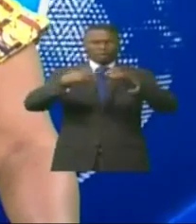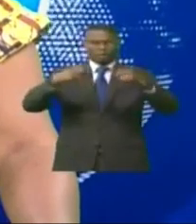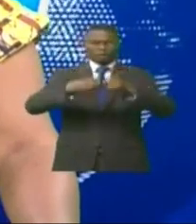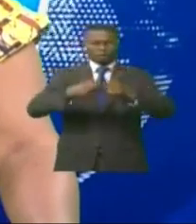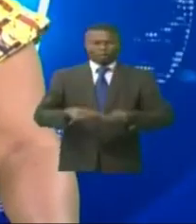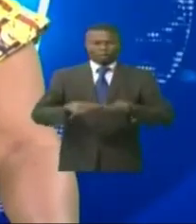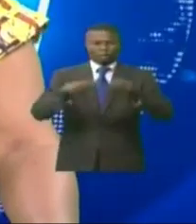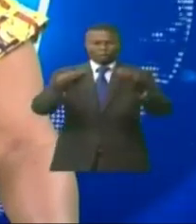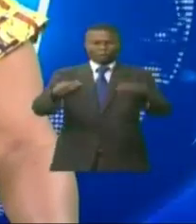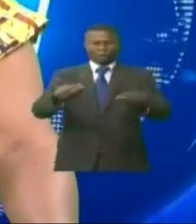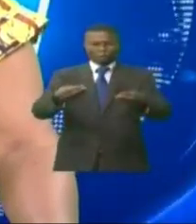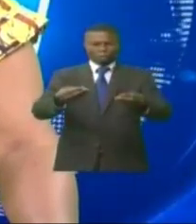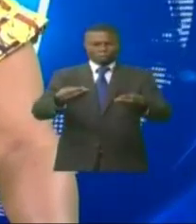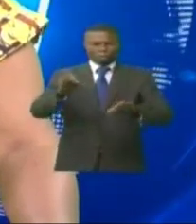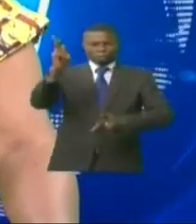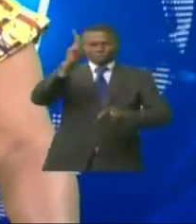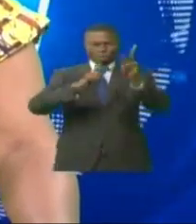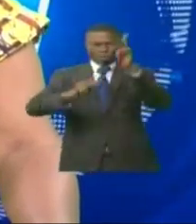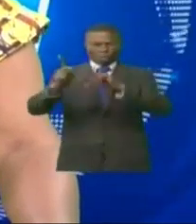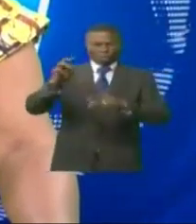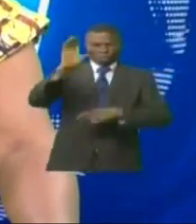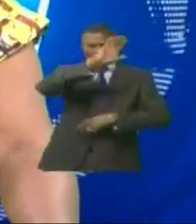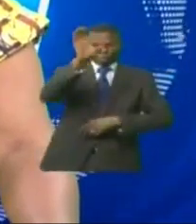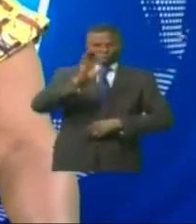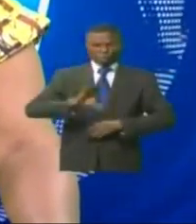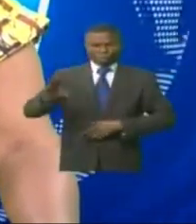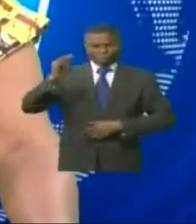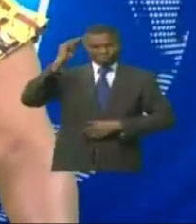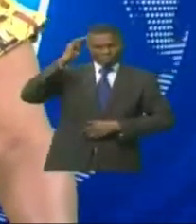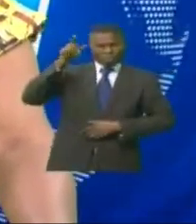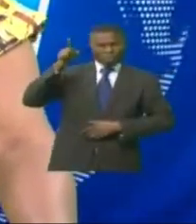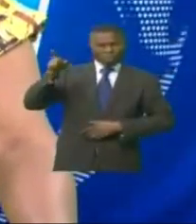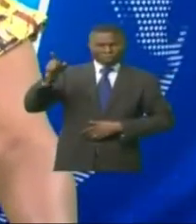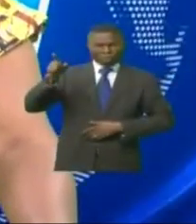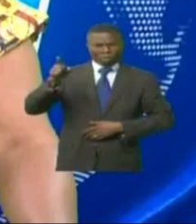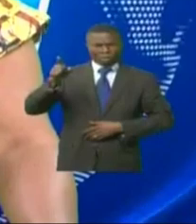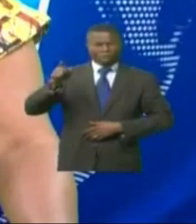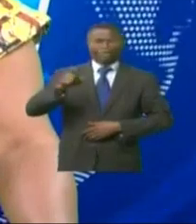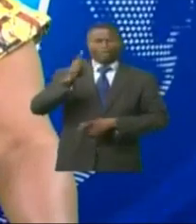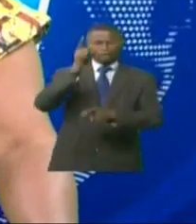à la disposition de la population de la commune de Mongafula et plus